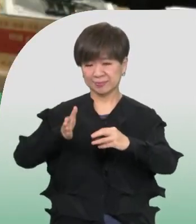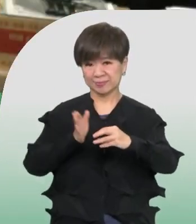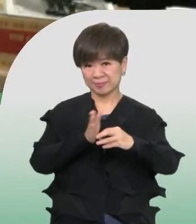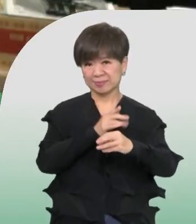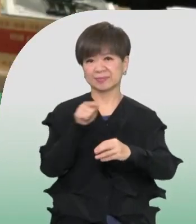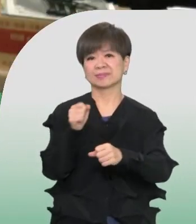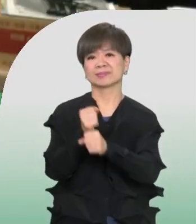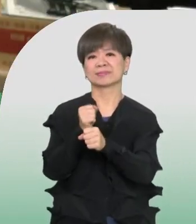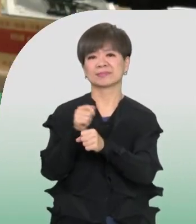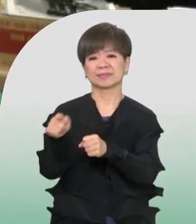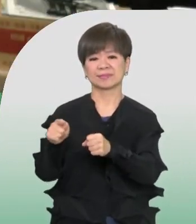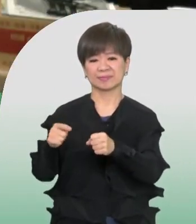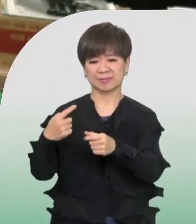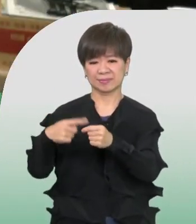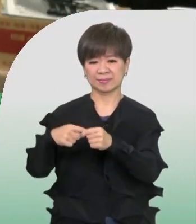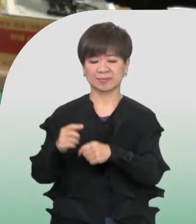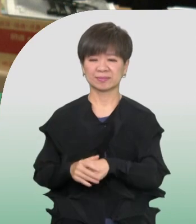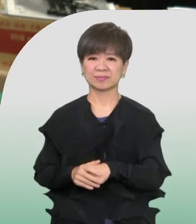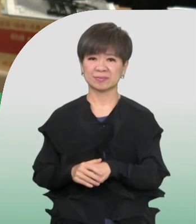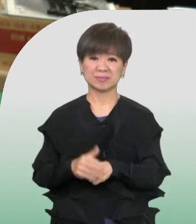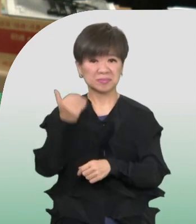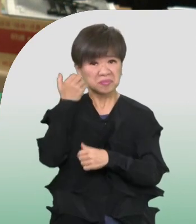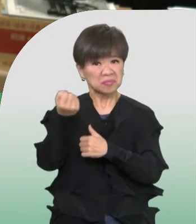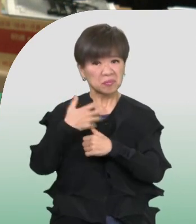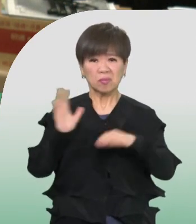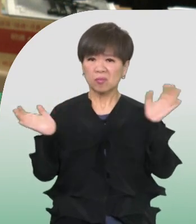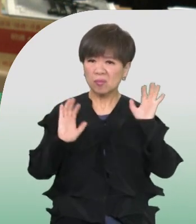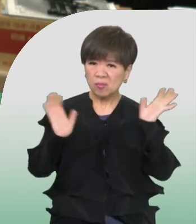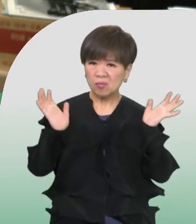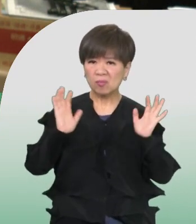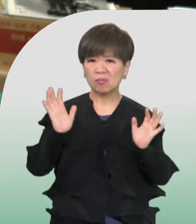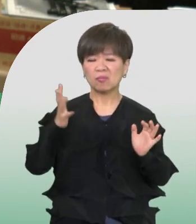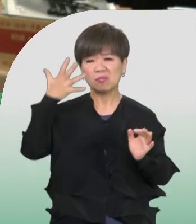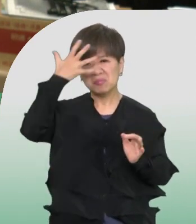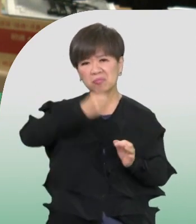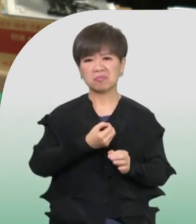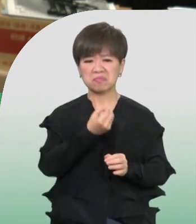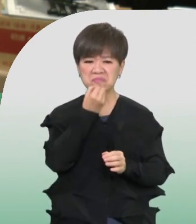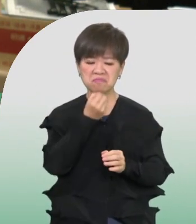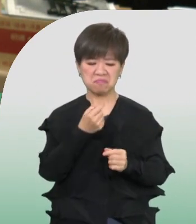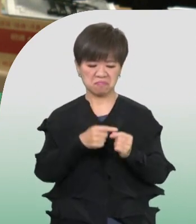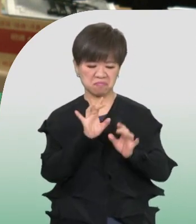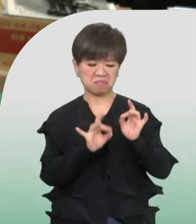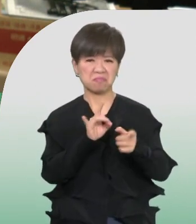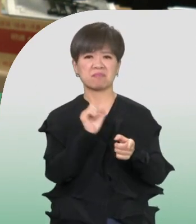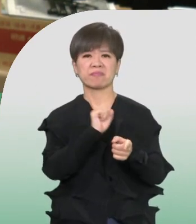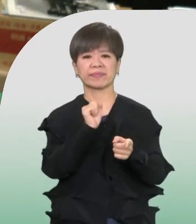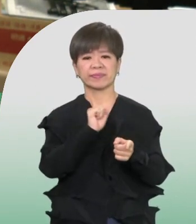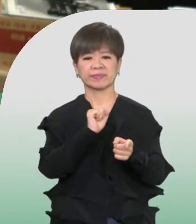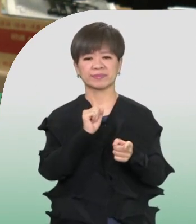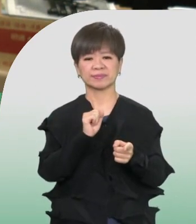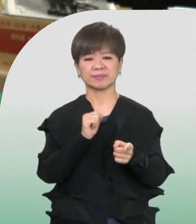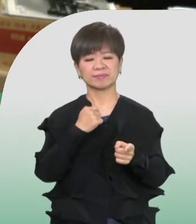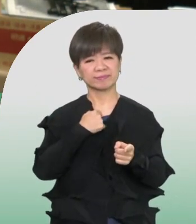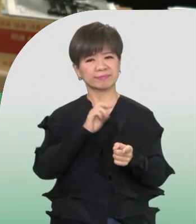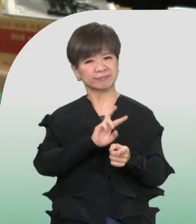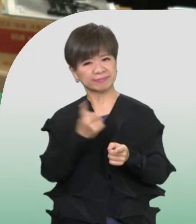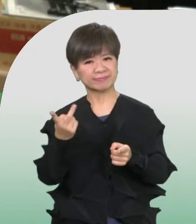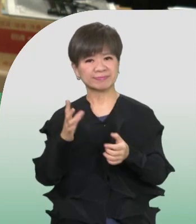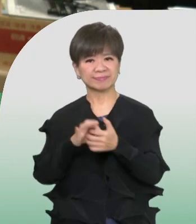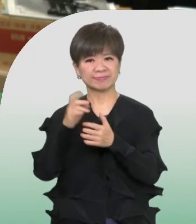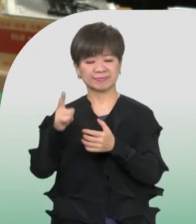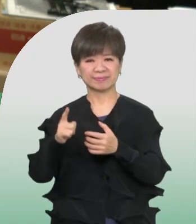话同人讲：“哎呦，爱食我爱的老人家糯米食唔得，所以你喊爱的有种糯米拿来改